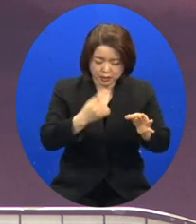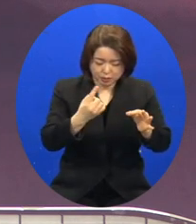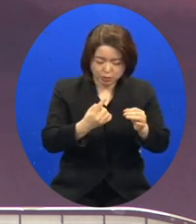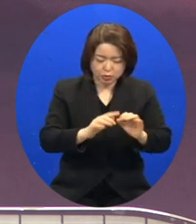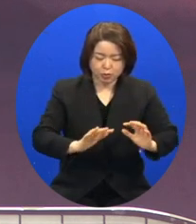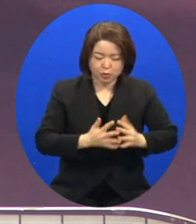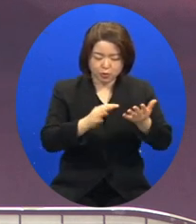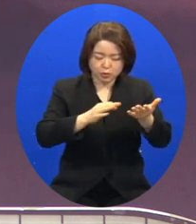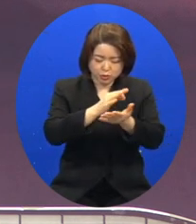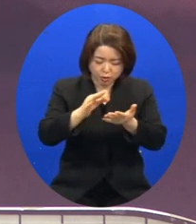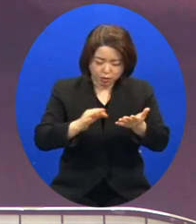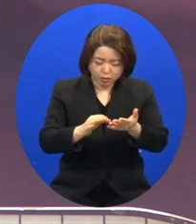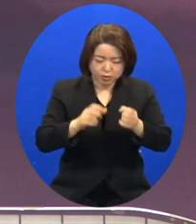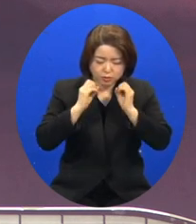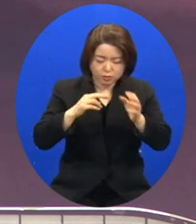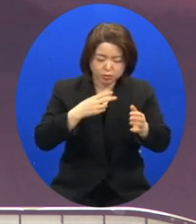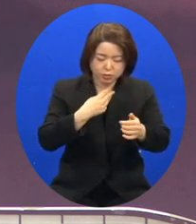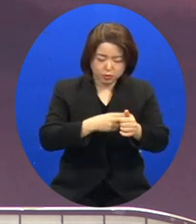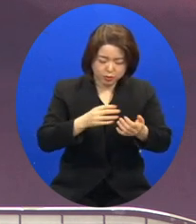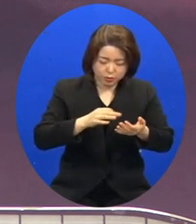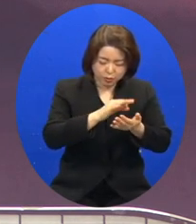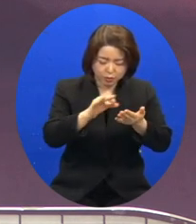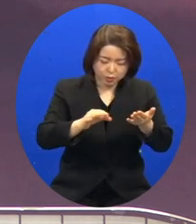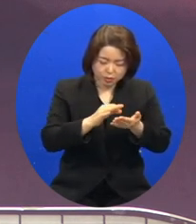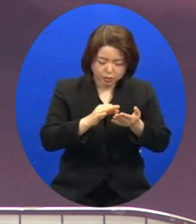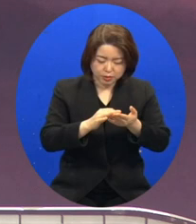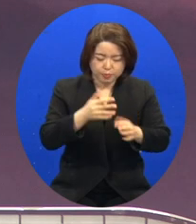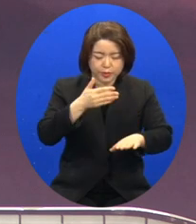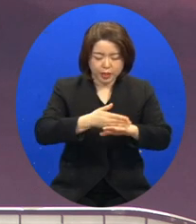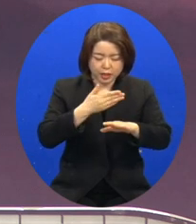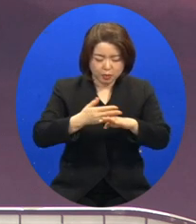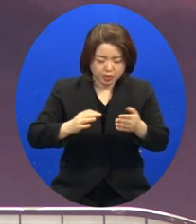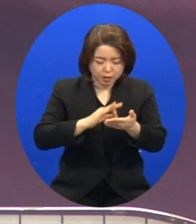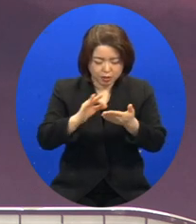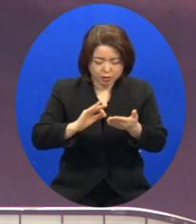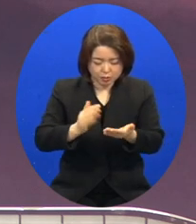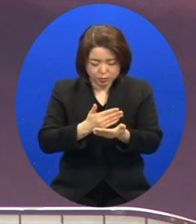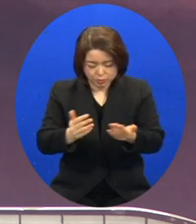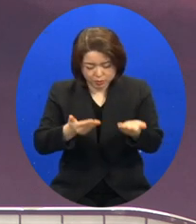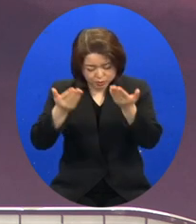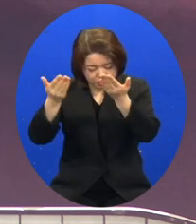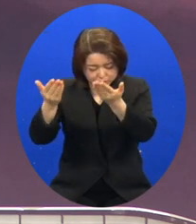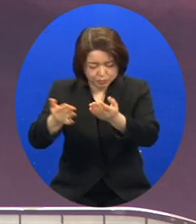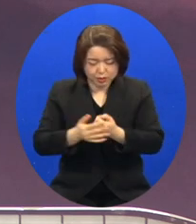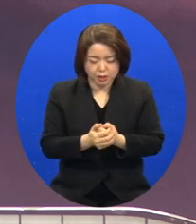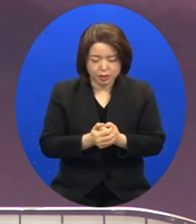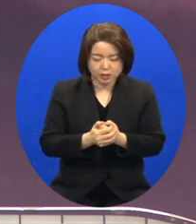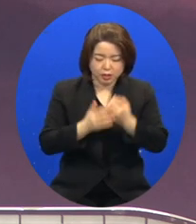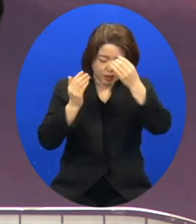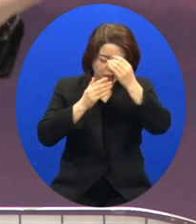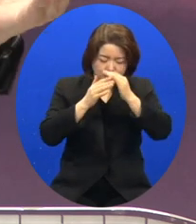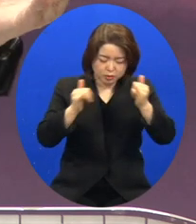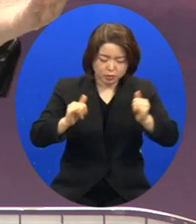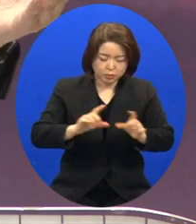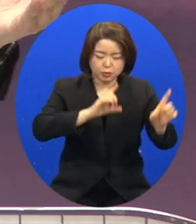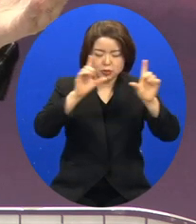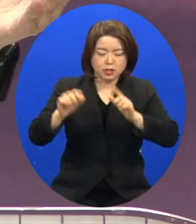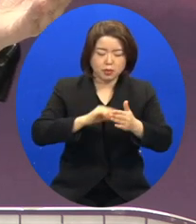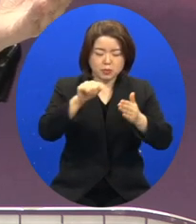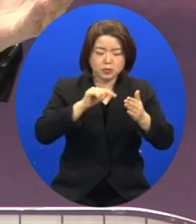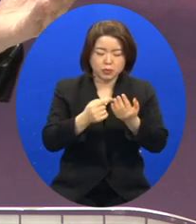학문과 성 경 공 과 감사함 검을 구별 해 드립니다 성도들의 삶 속에 함께 하시